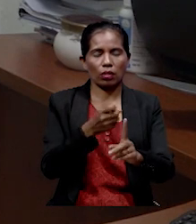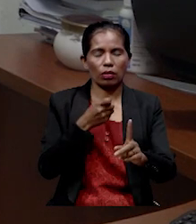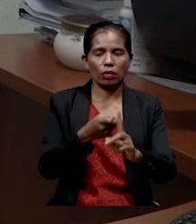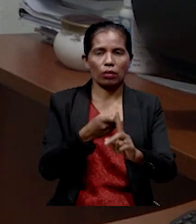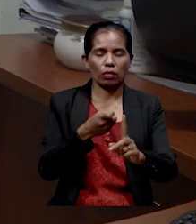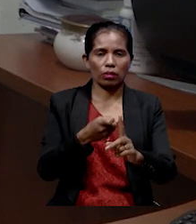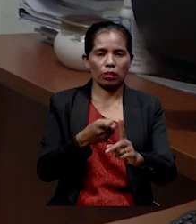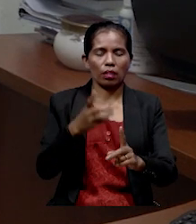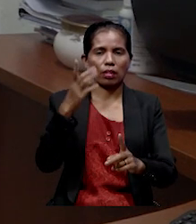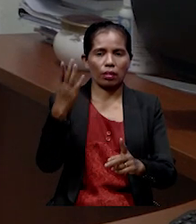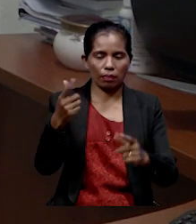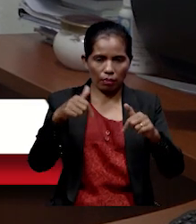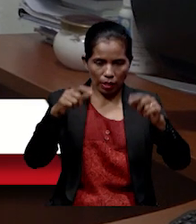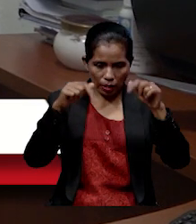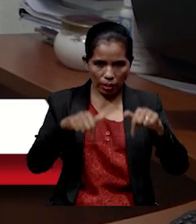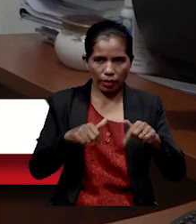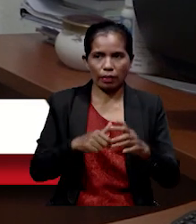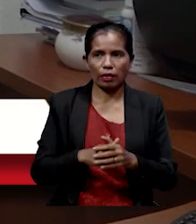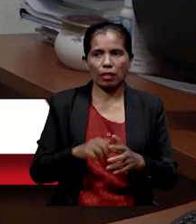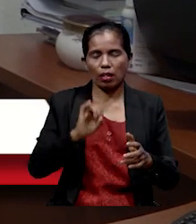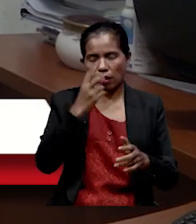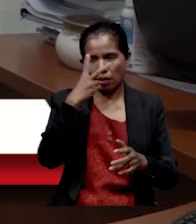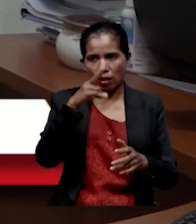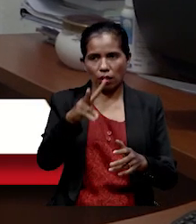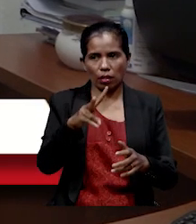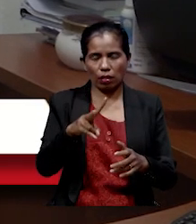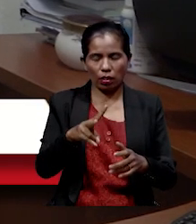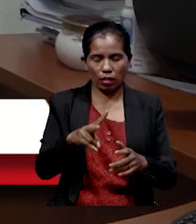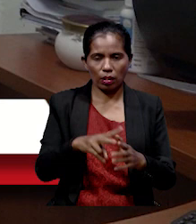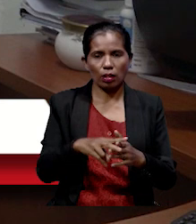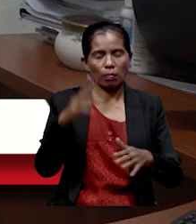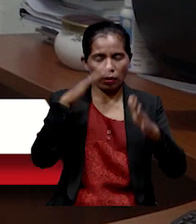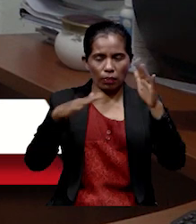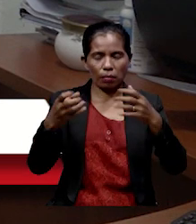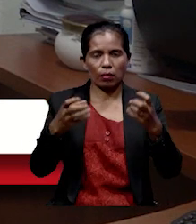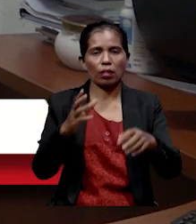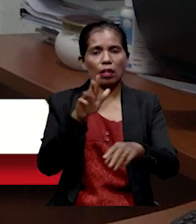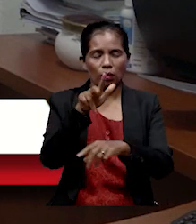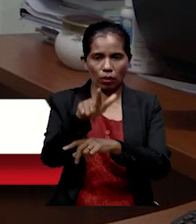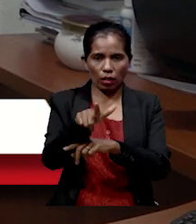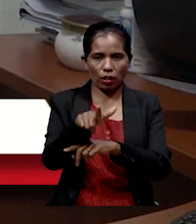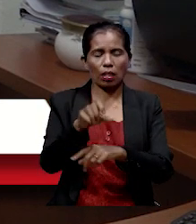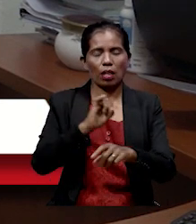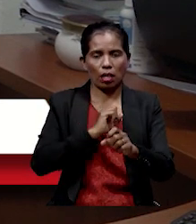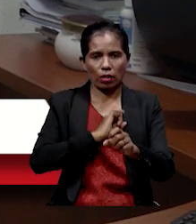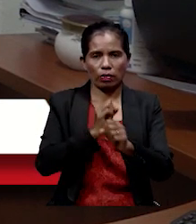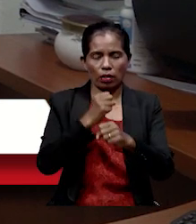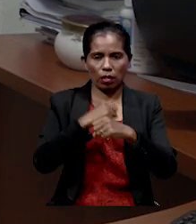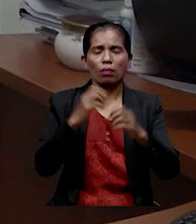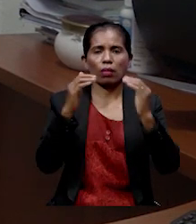delta nova qual fila mane hare situasaun lao in selektia antau ia lokraikne ha u halo encontro gente da